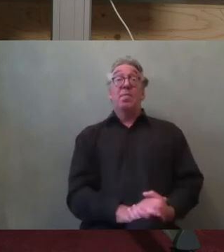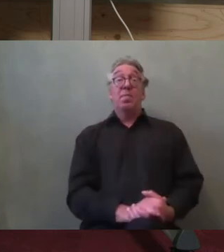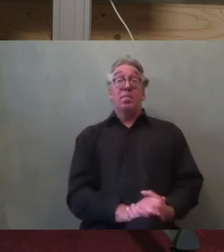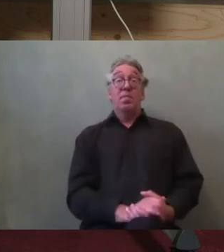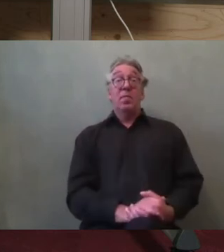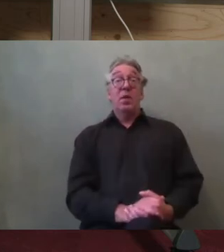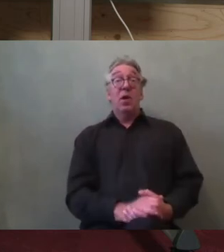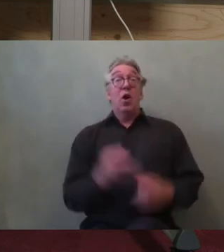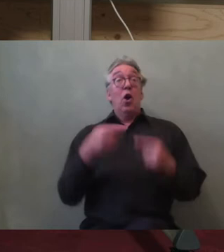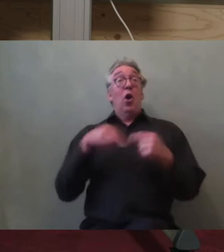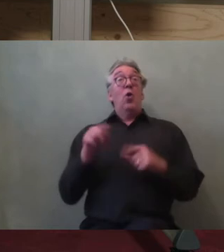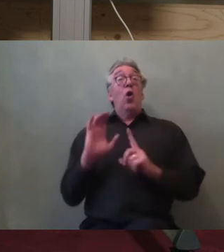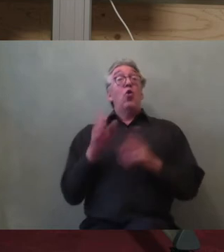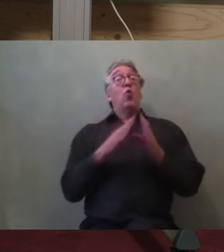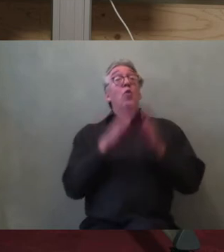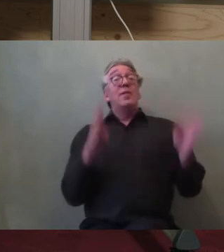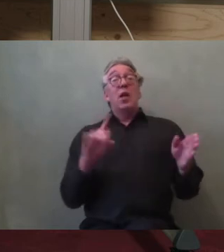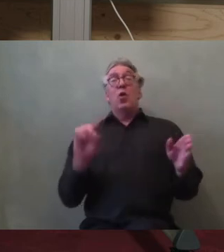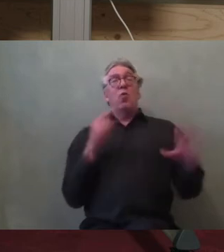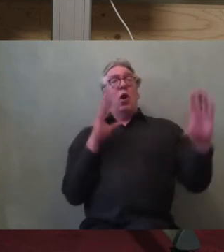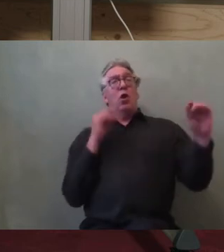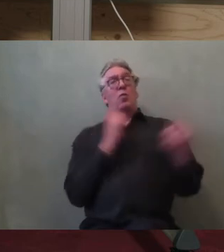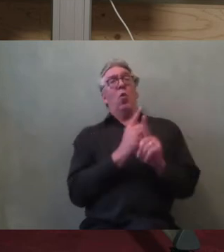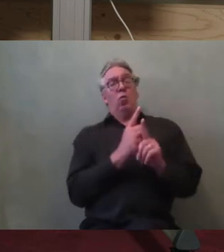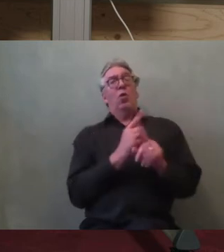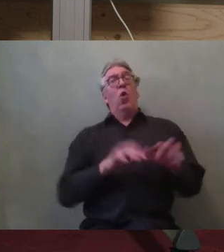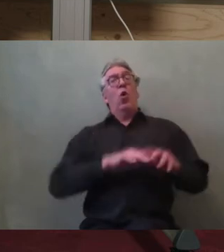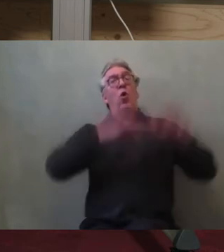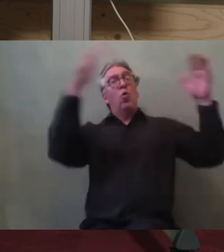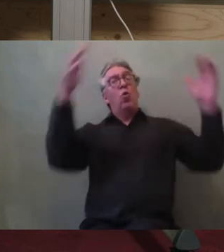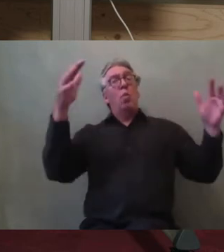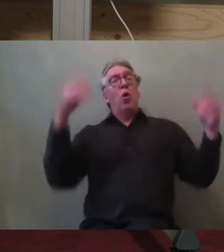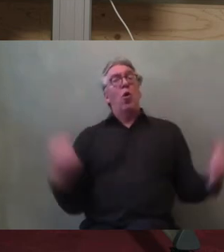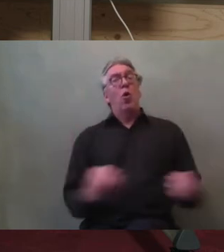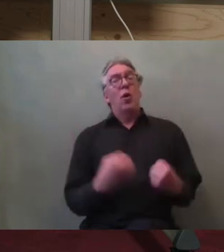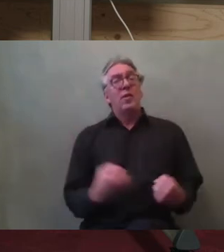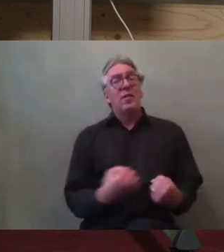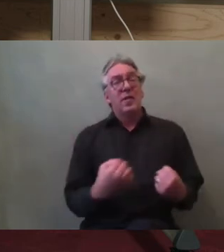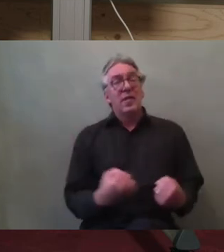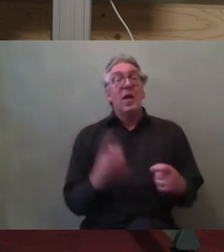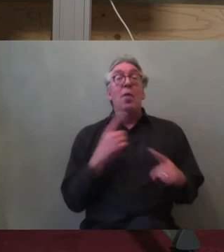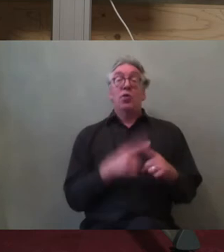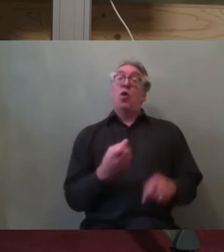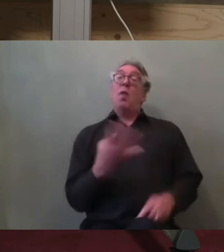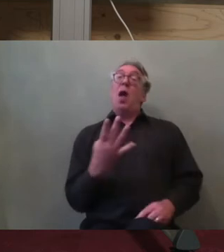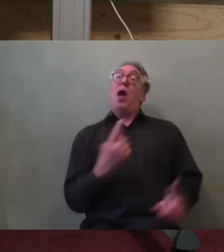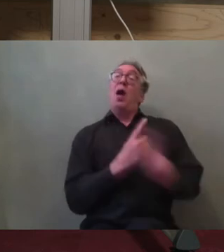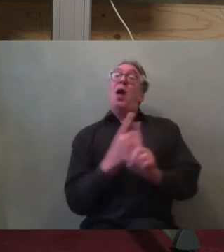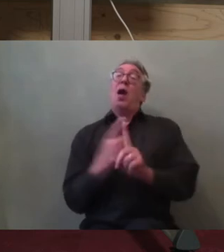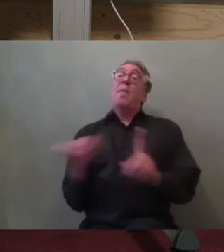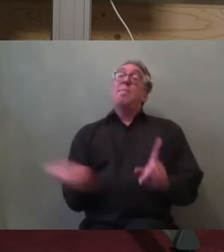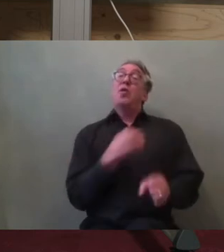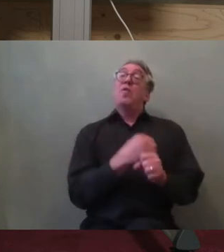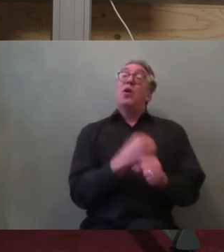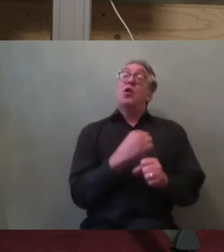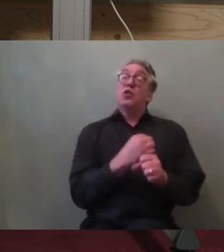culturele instellingen hebben we voornamelijk gesproken met brancheorganisaties. En met een aantal medewerkers inclusiviteit van culturele